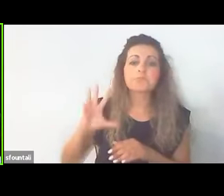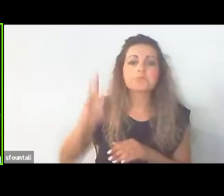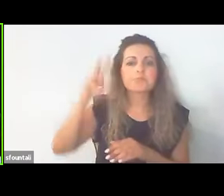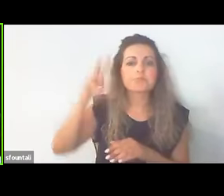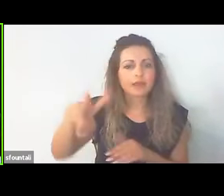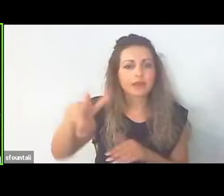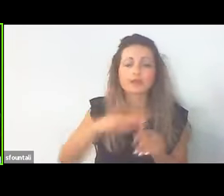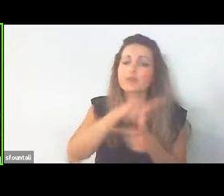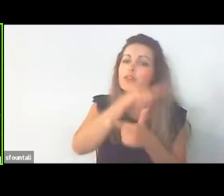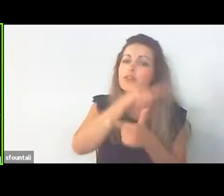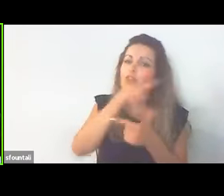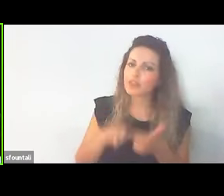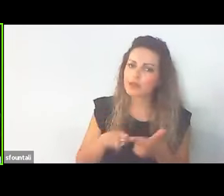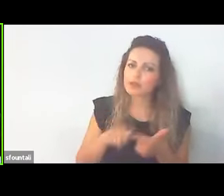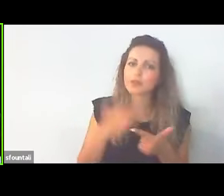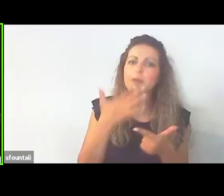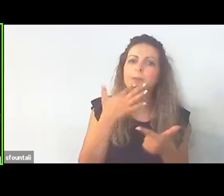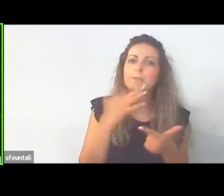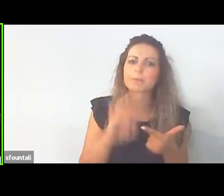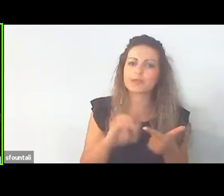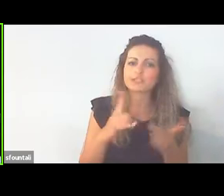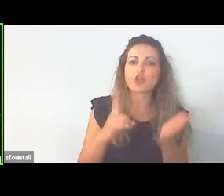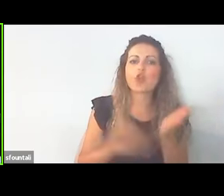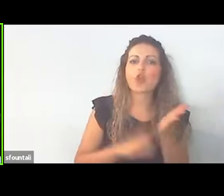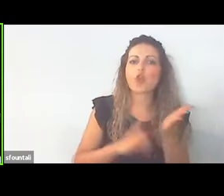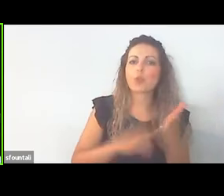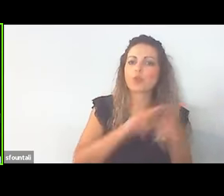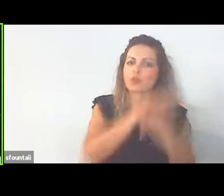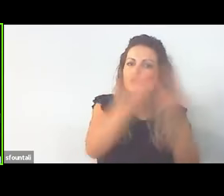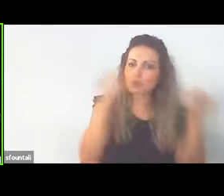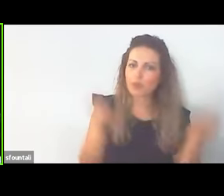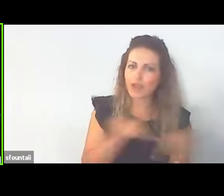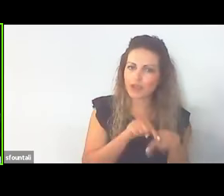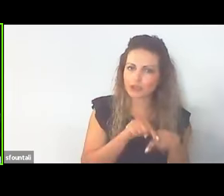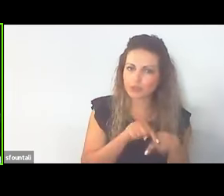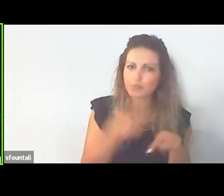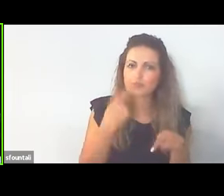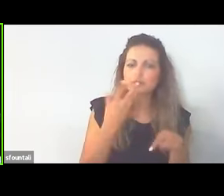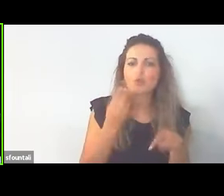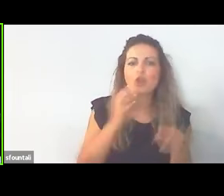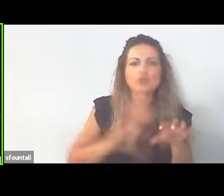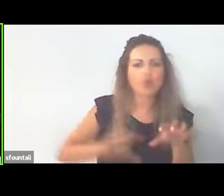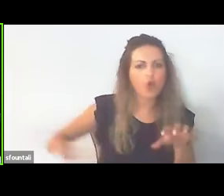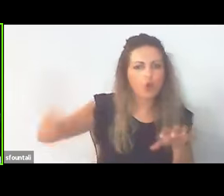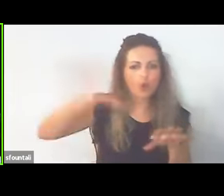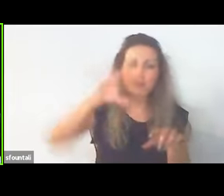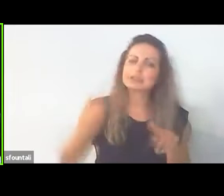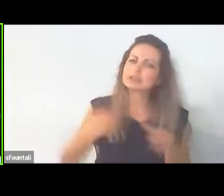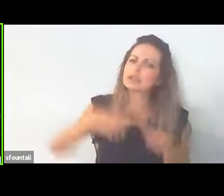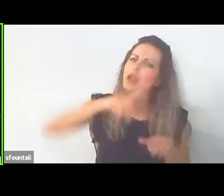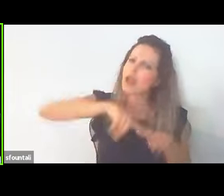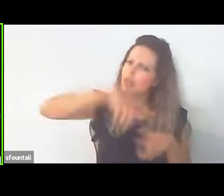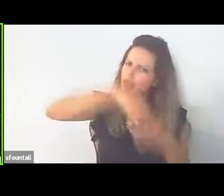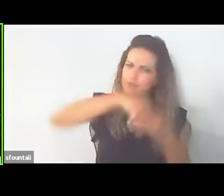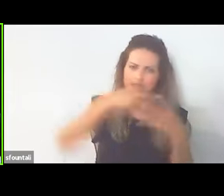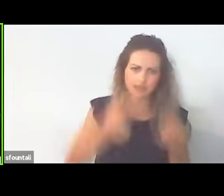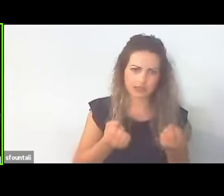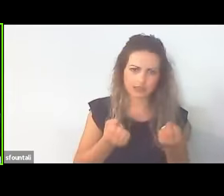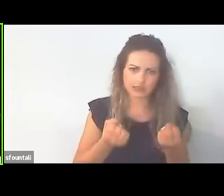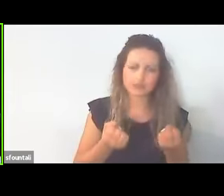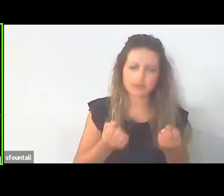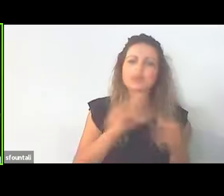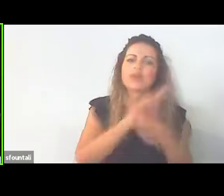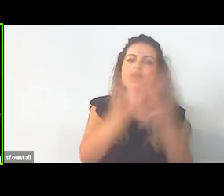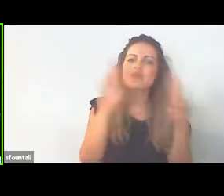μη εναρμόνιση των νομοθετικών πλαισίων πάρα πολλών χωρών, μεταξύ των οποίων και της Ελλάδας, με τις διεθνείς συμβάσεις για